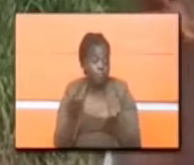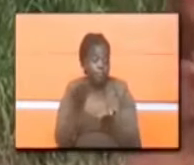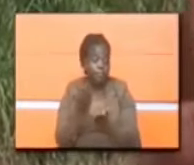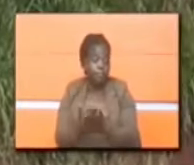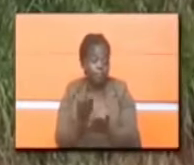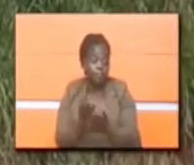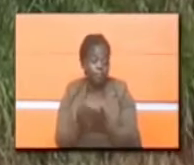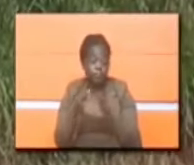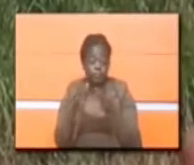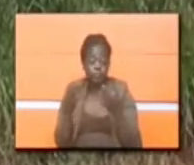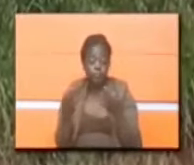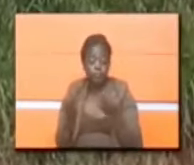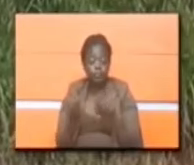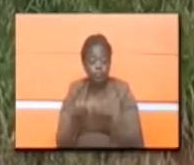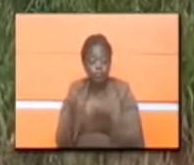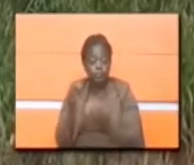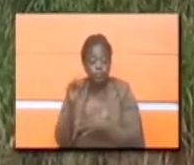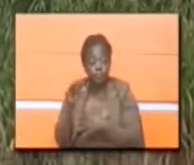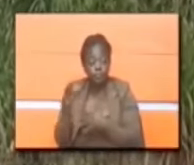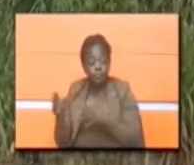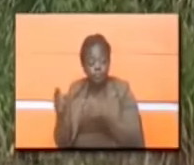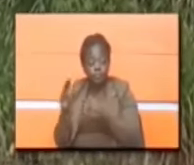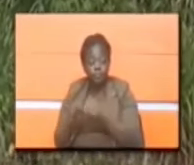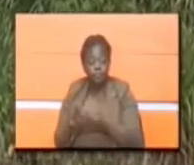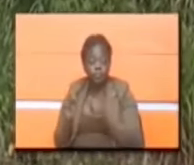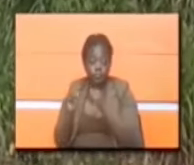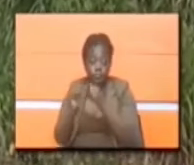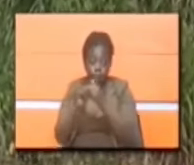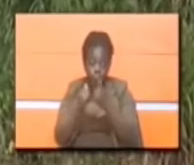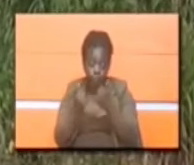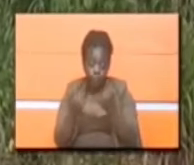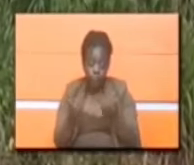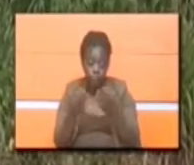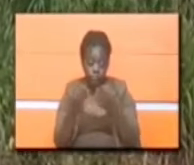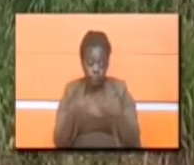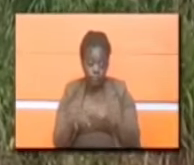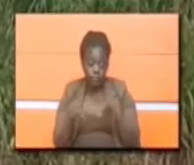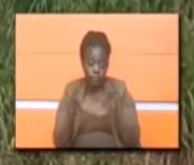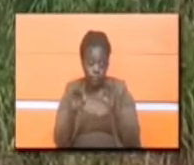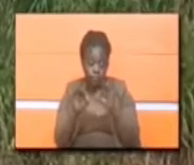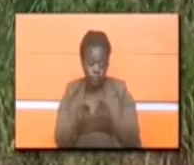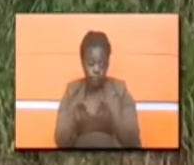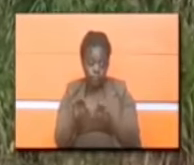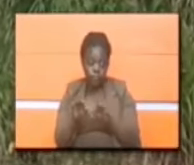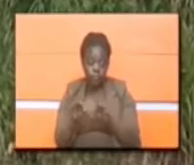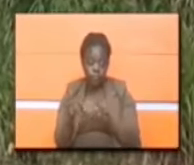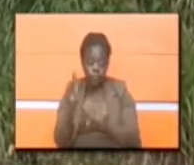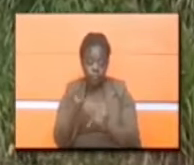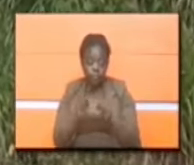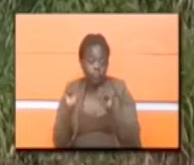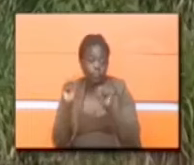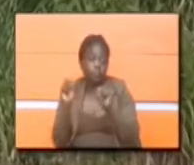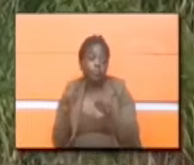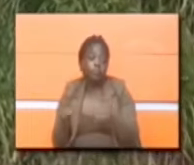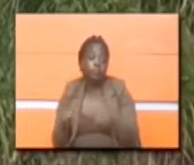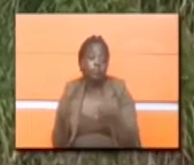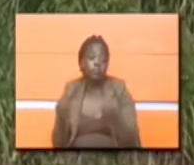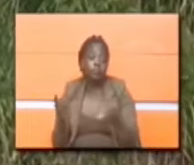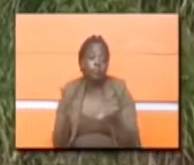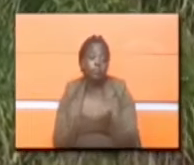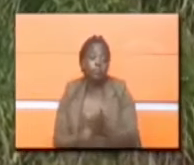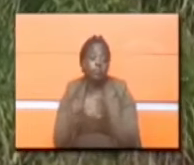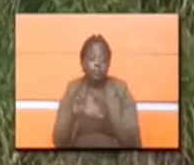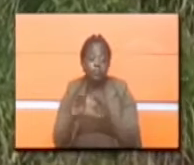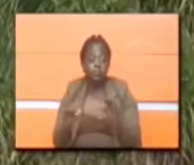nkubiriza abafamire eno batuule wamu bakkaanye babere ng'abantu basobola okufuna